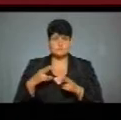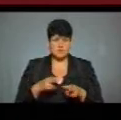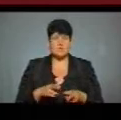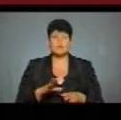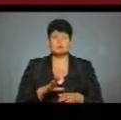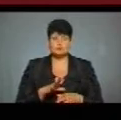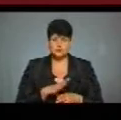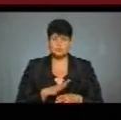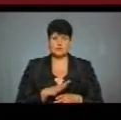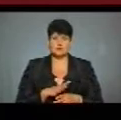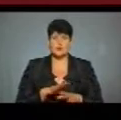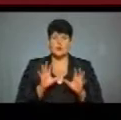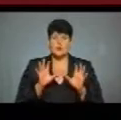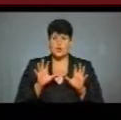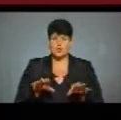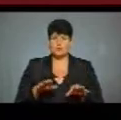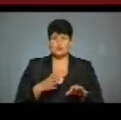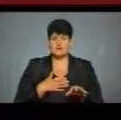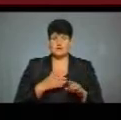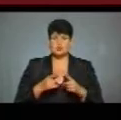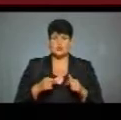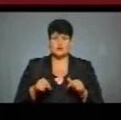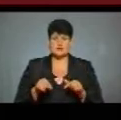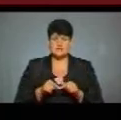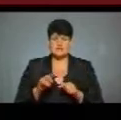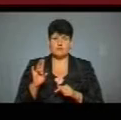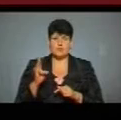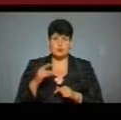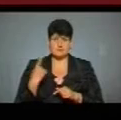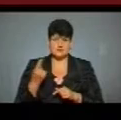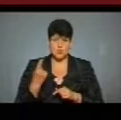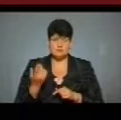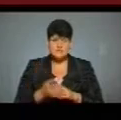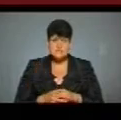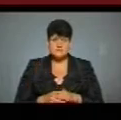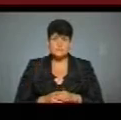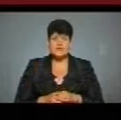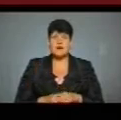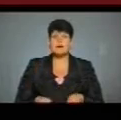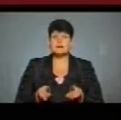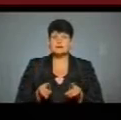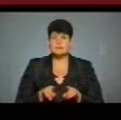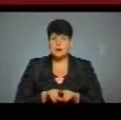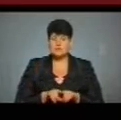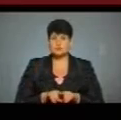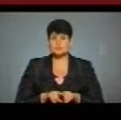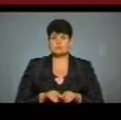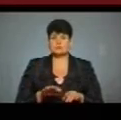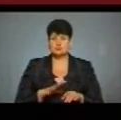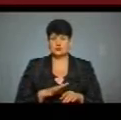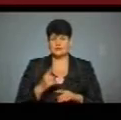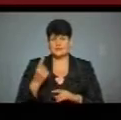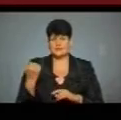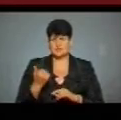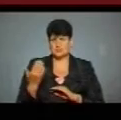були з головою нашої організації в Миколаївській області. А також тиждень тому було офіційно